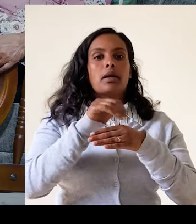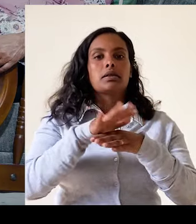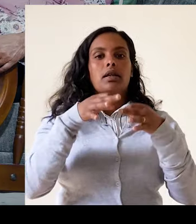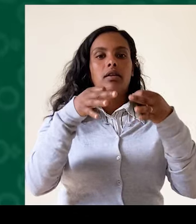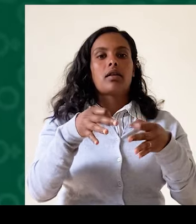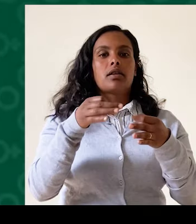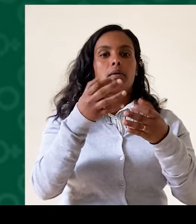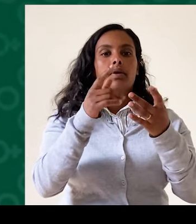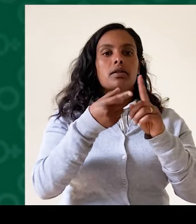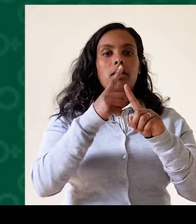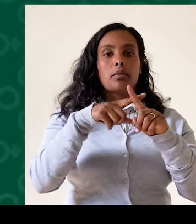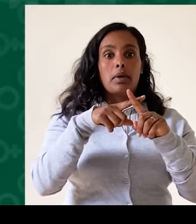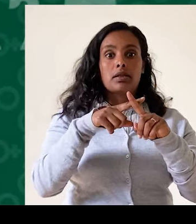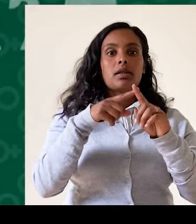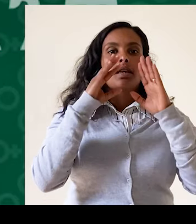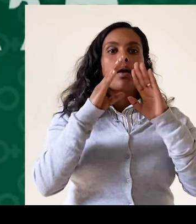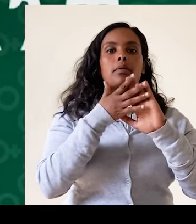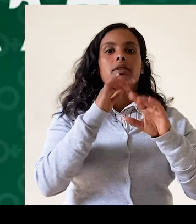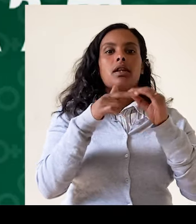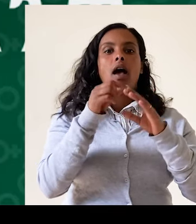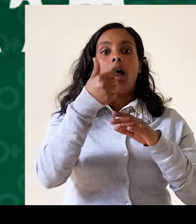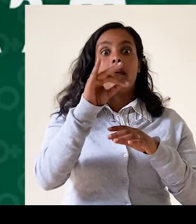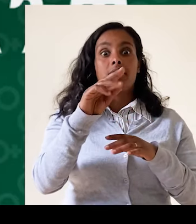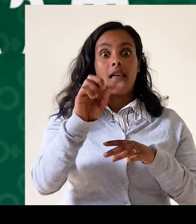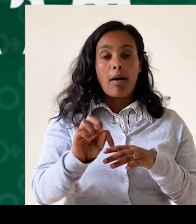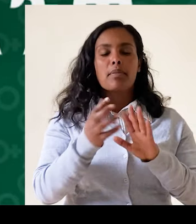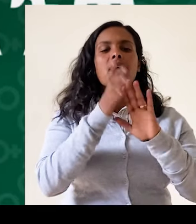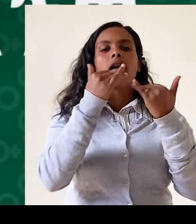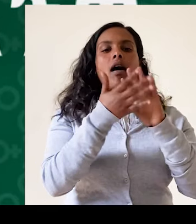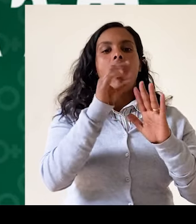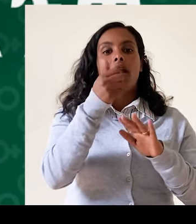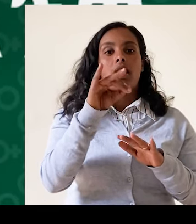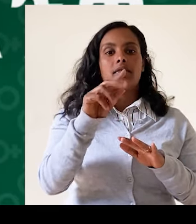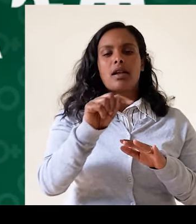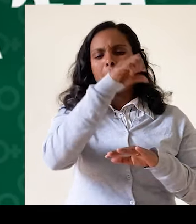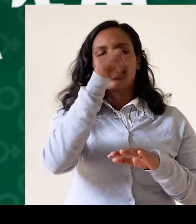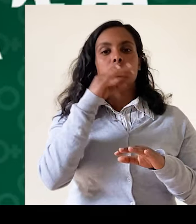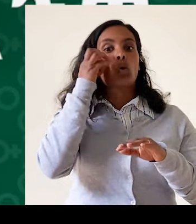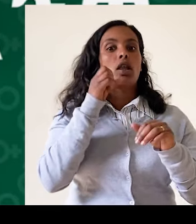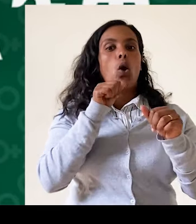ተከታትለን እንመለስ። ሰላም ጤና ይስጥልን። ስለ አለኝታ ምን ያህል ያውቃሉ? አለኝታ